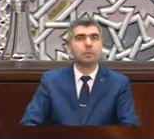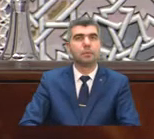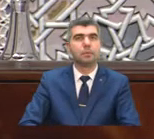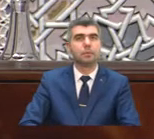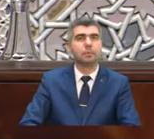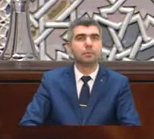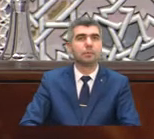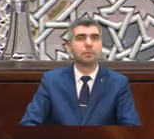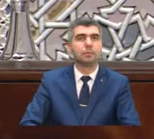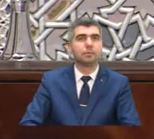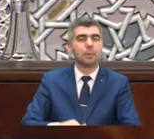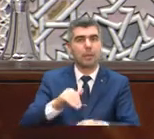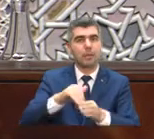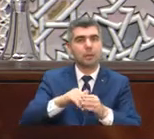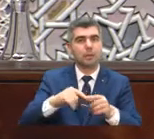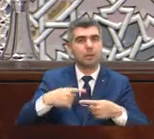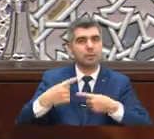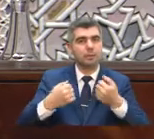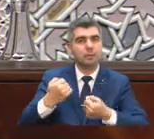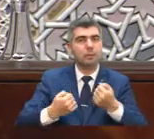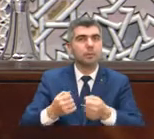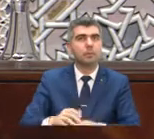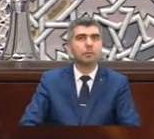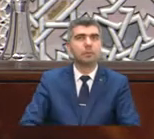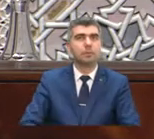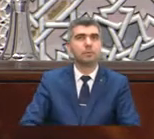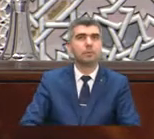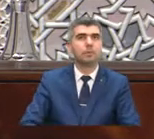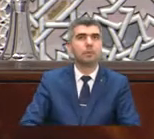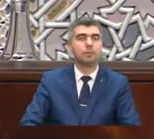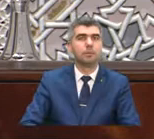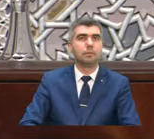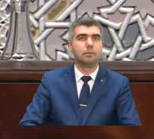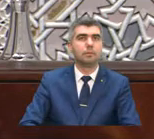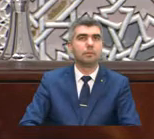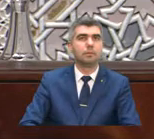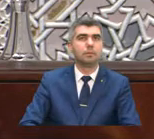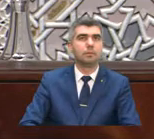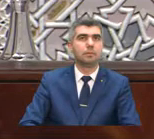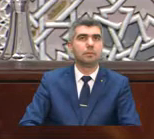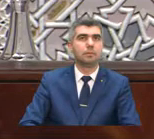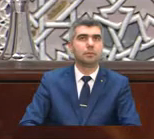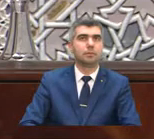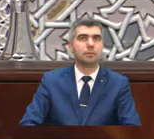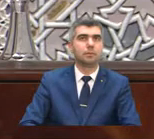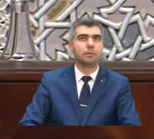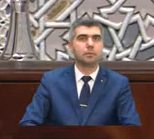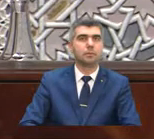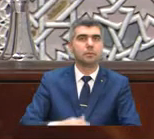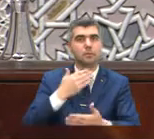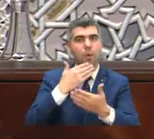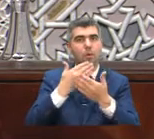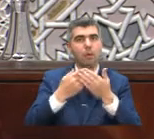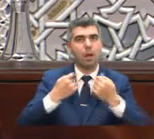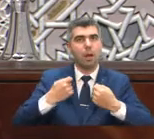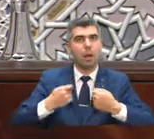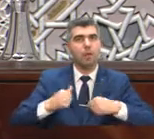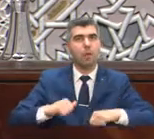السيد نائب من فريق الأصالة والمعاصرة، تفضلوا تعقيب إضافي. شكرا سيد الرئيس. سيد الوزير،